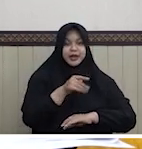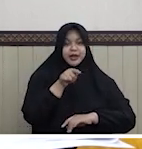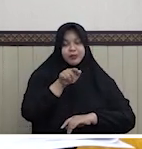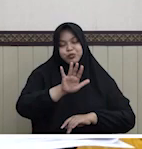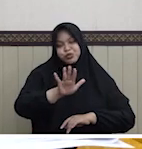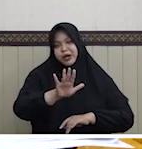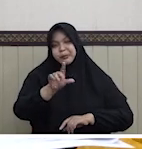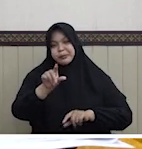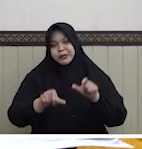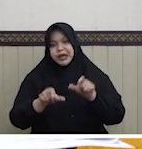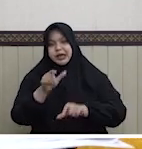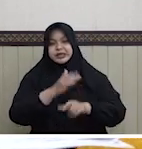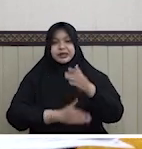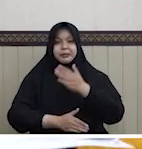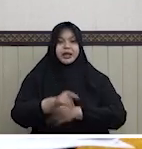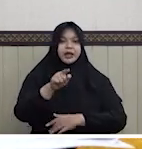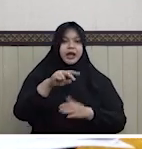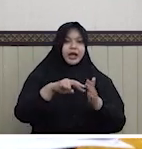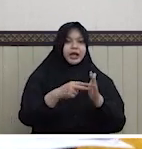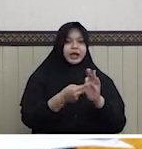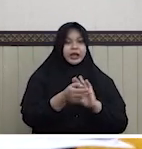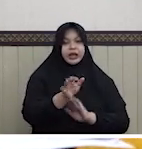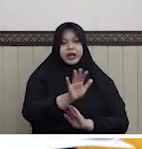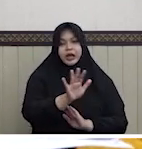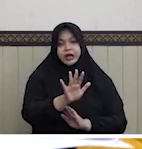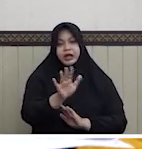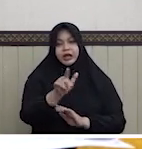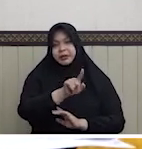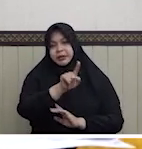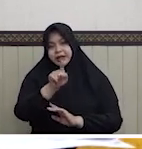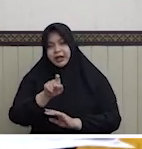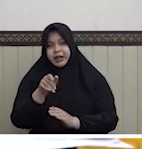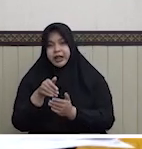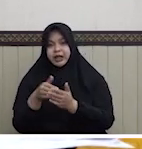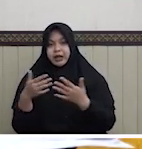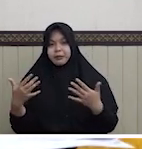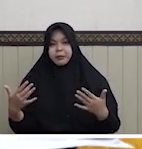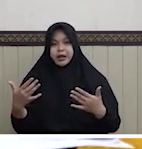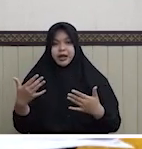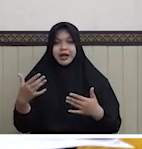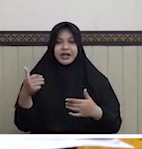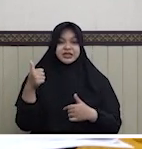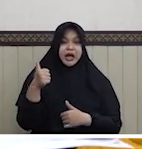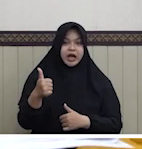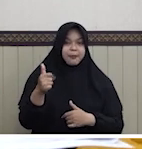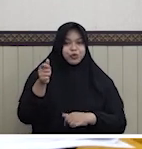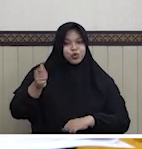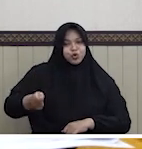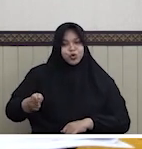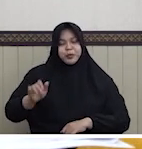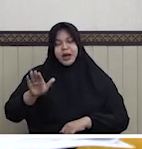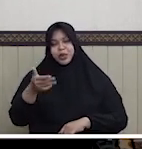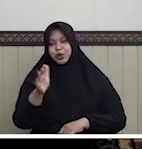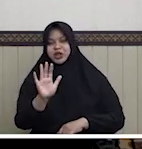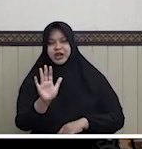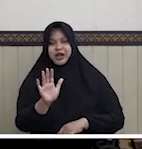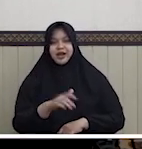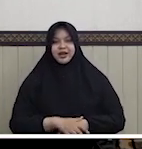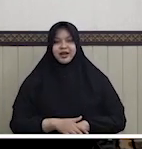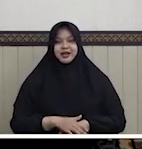bukan penyandang disabilitas artinya ini tidak harusnya tidak ada pertanyaan lagi apakah cakap hukum atau tidak Begitu